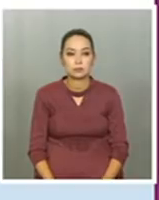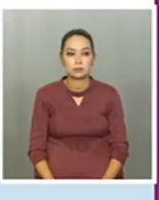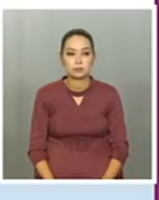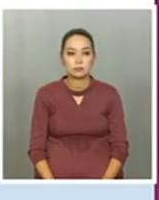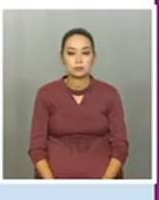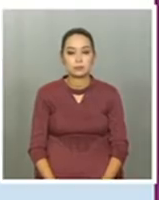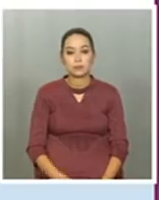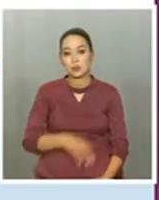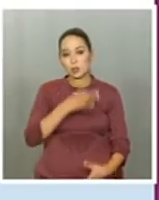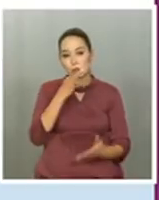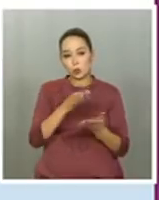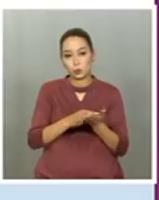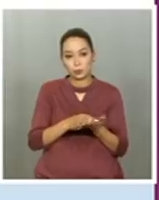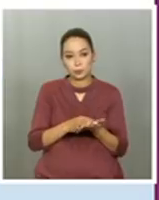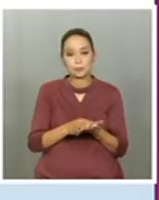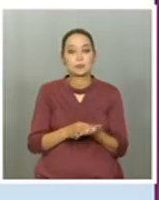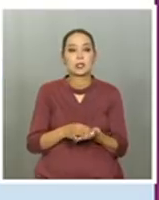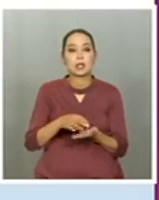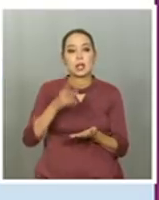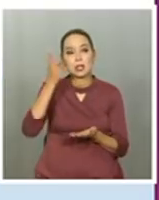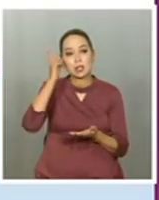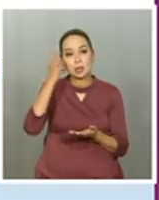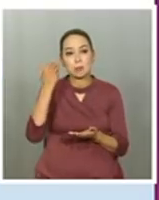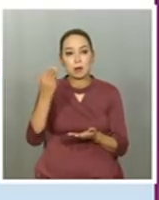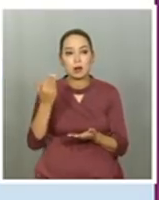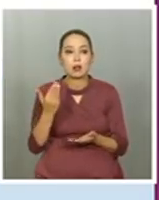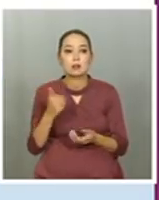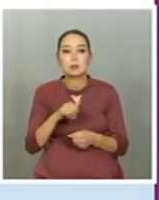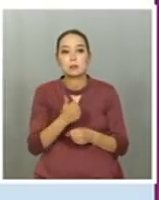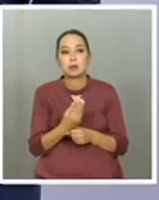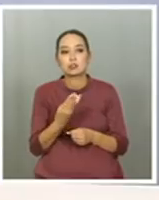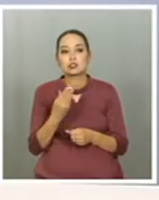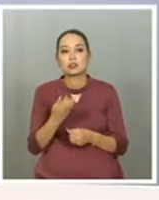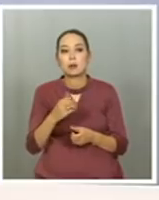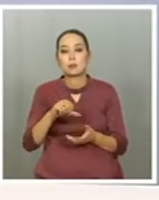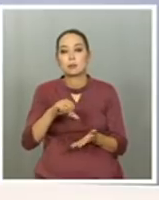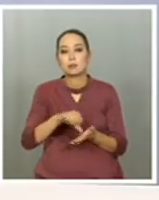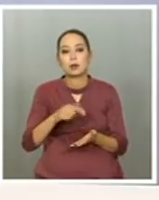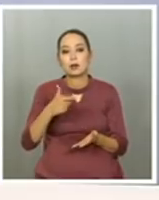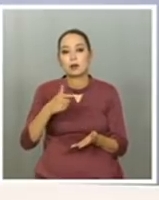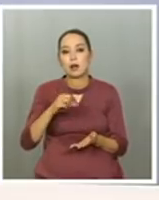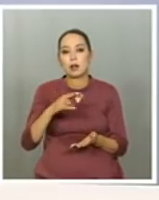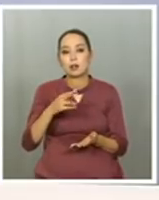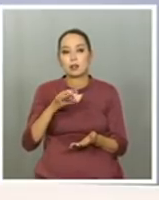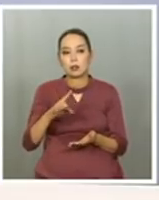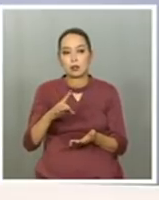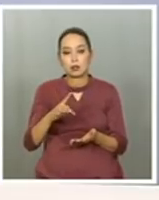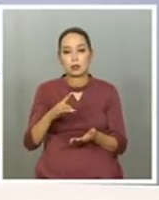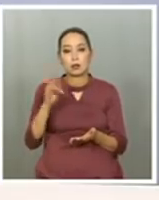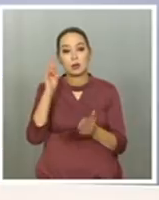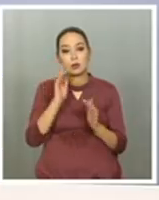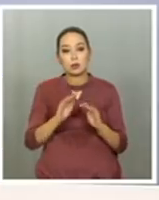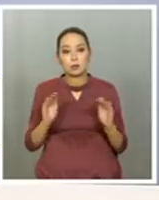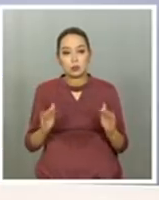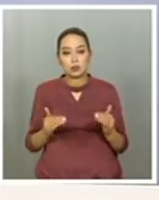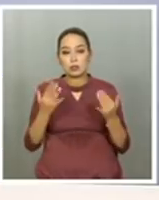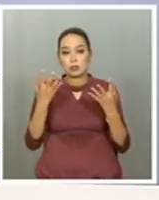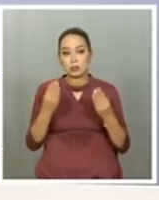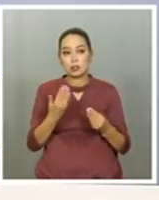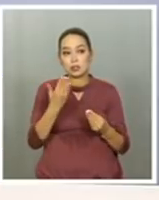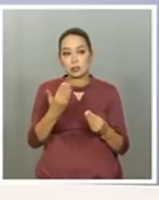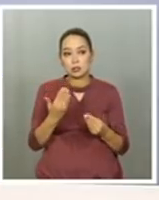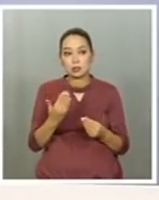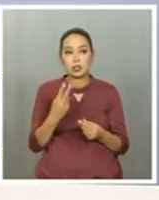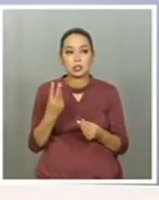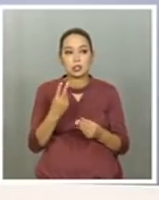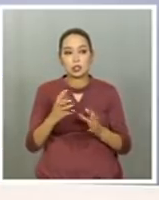Жауабы Германия бас штаб бастығы Гальдер. Оқушылар, сіздер бүгінгі сабақта екінші дүниежүзілік соғыс